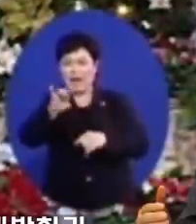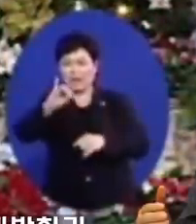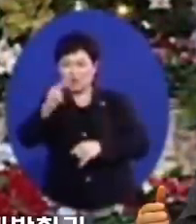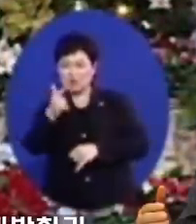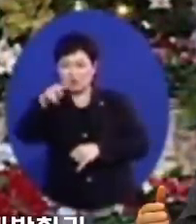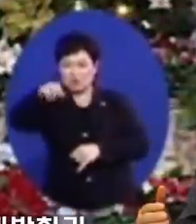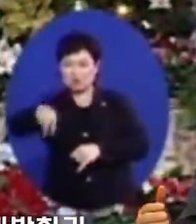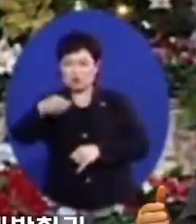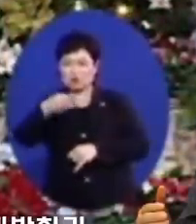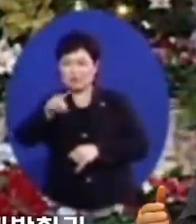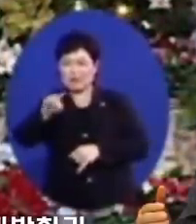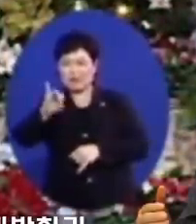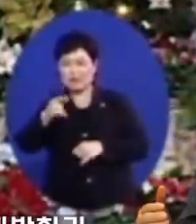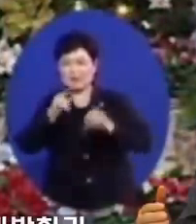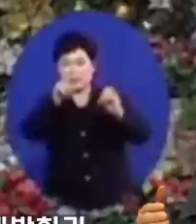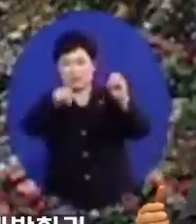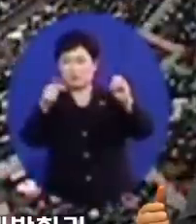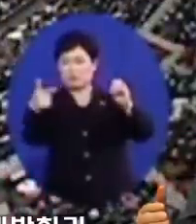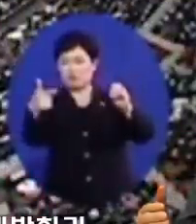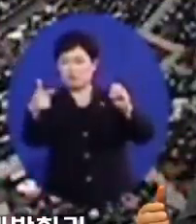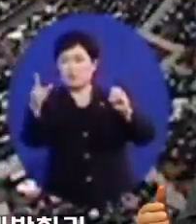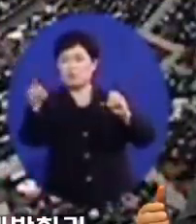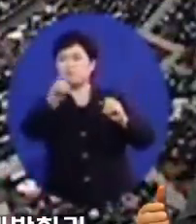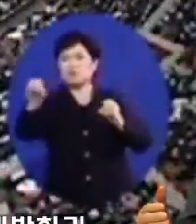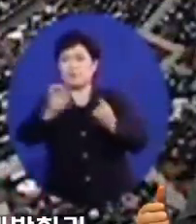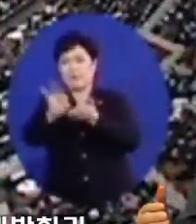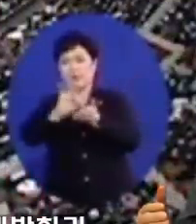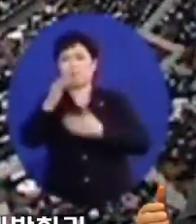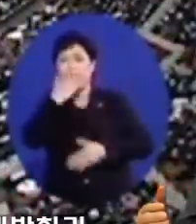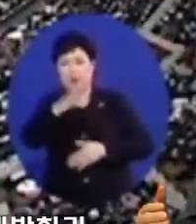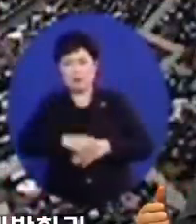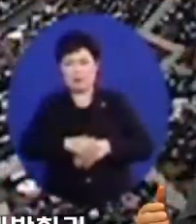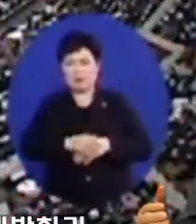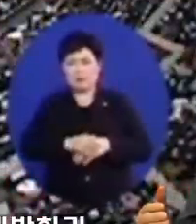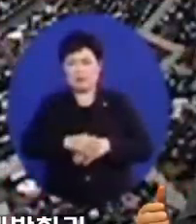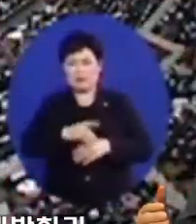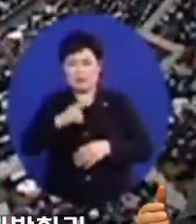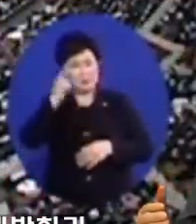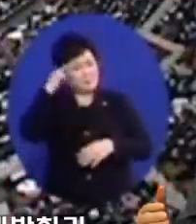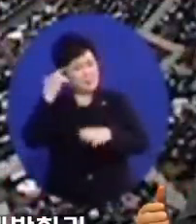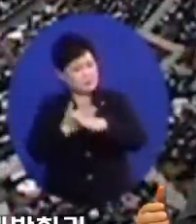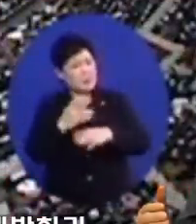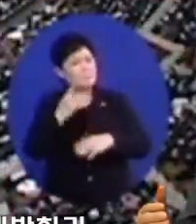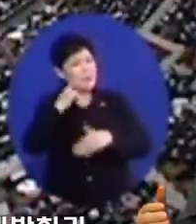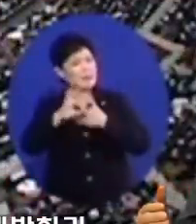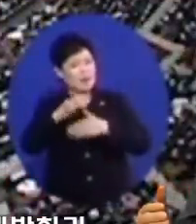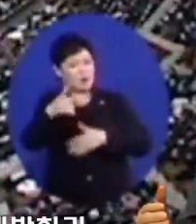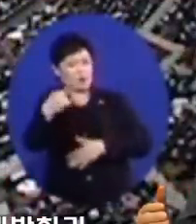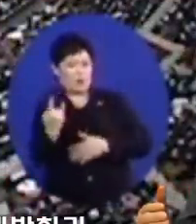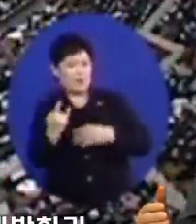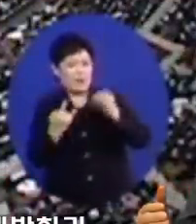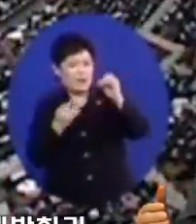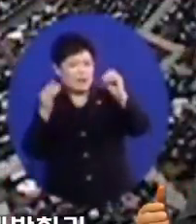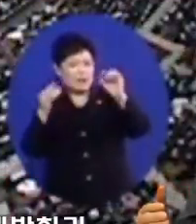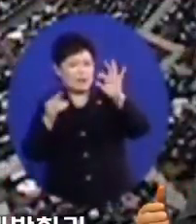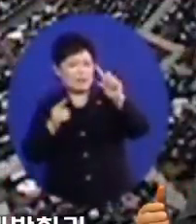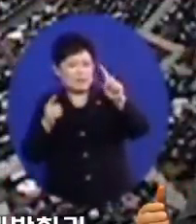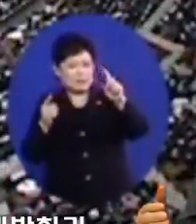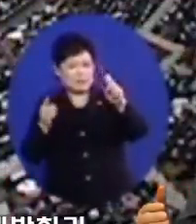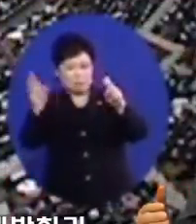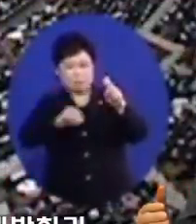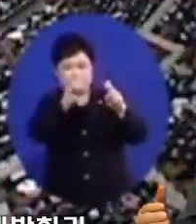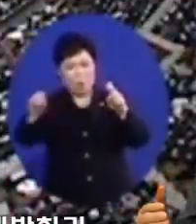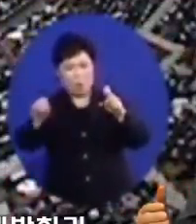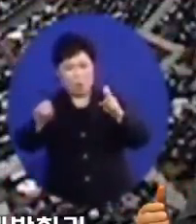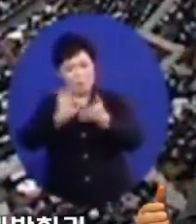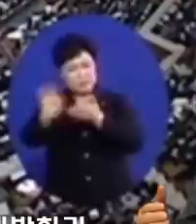아인슈타인은 0.6%밖에 사용 못했습니다. 에코노모 박사는 만약 우리가 뇌의 10%만 사용할 수 있다면